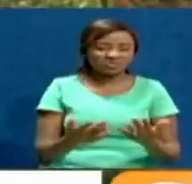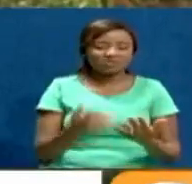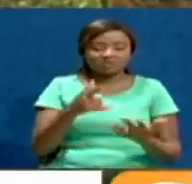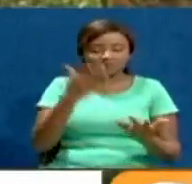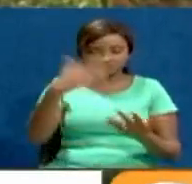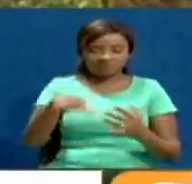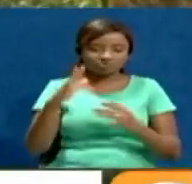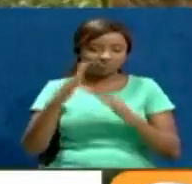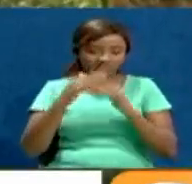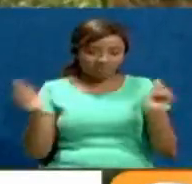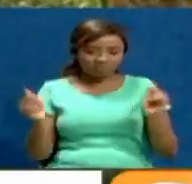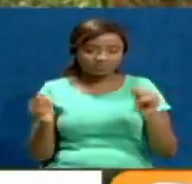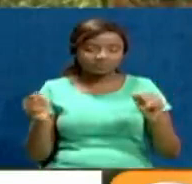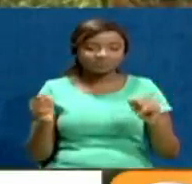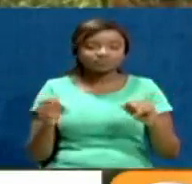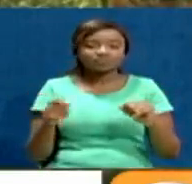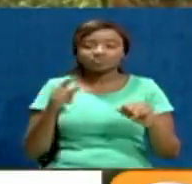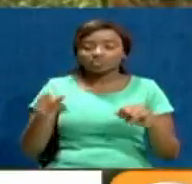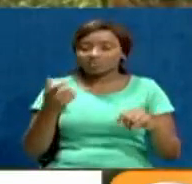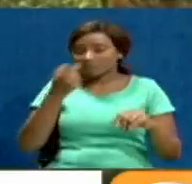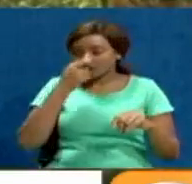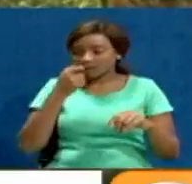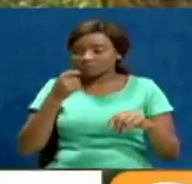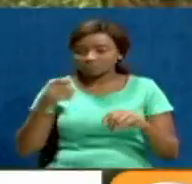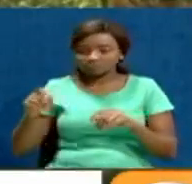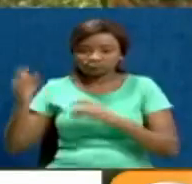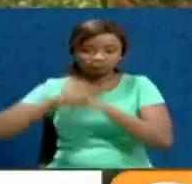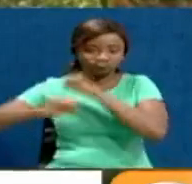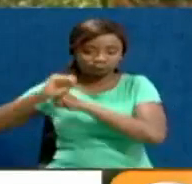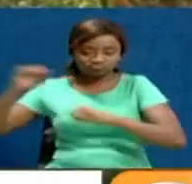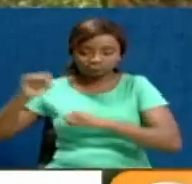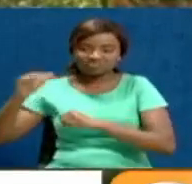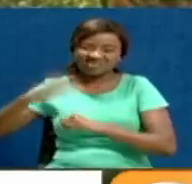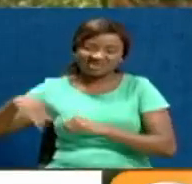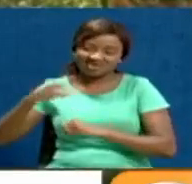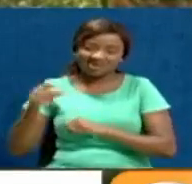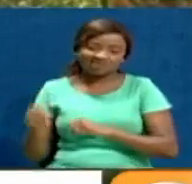nyumba. Na hii ng'ombe ilikuwa imefungwa kwa compound.